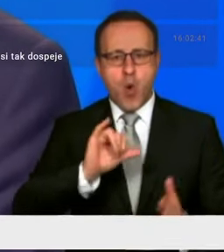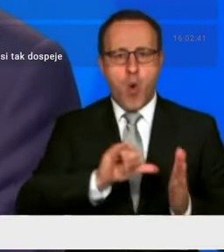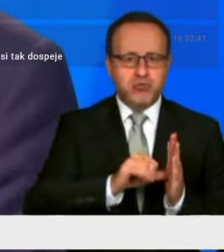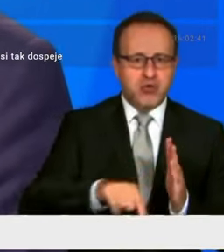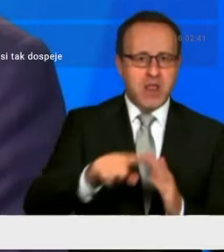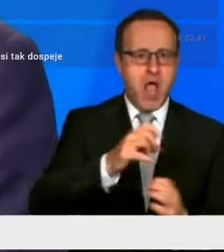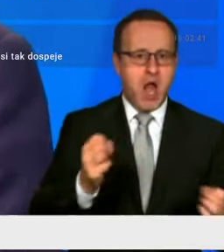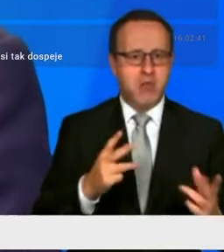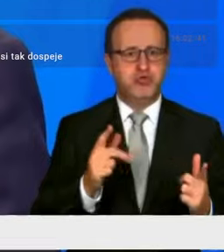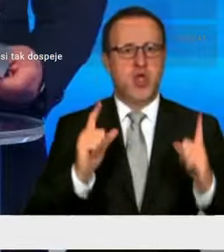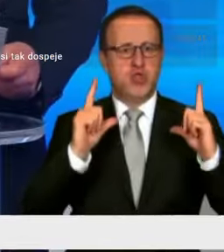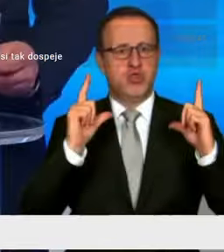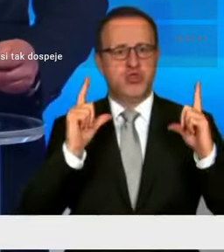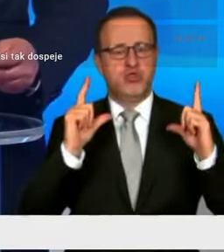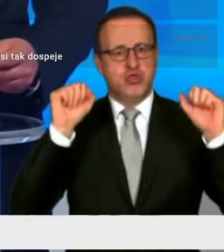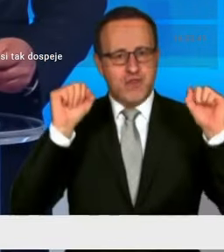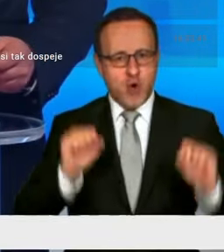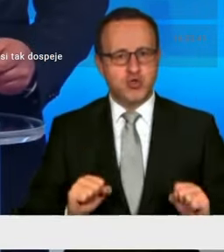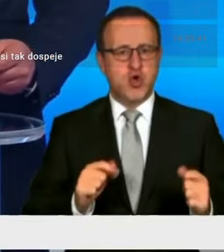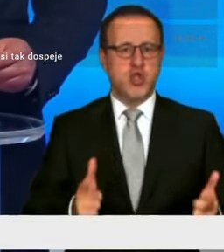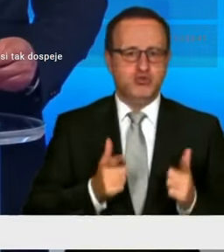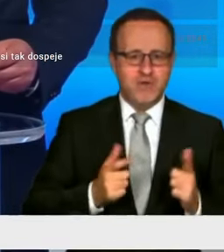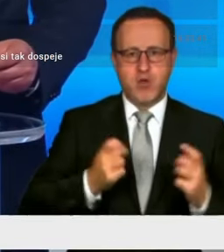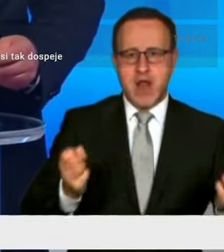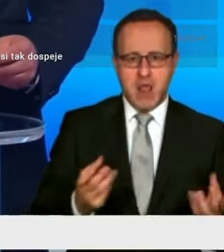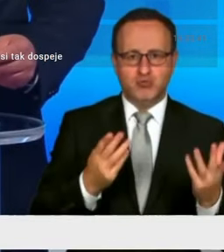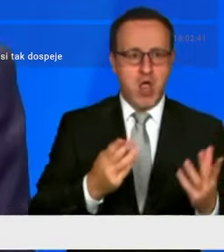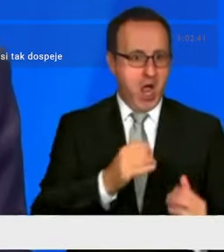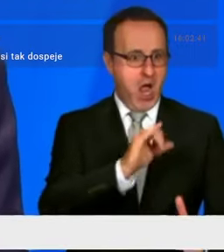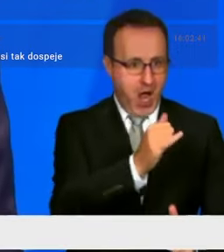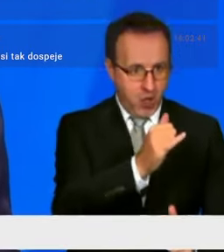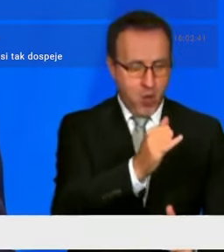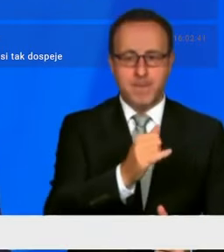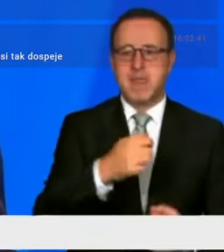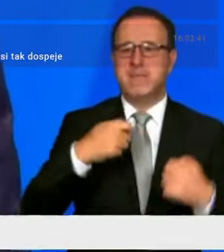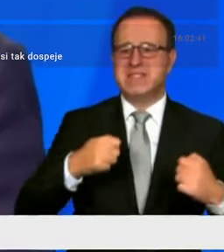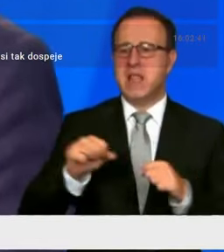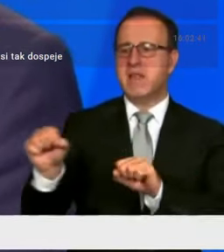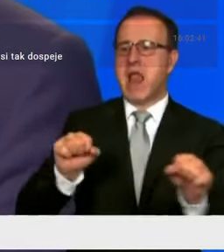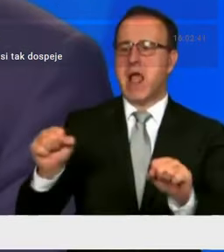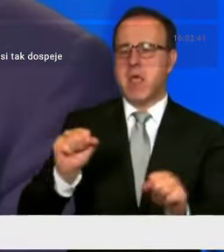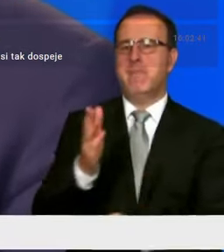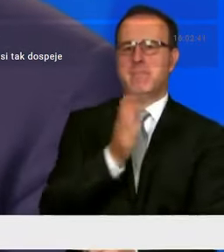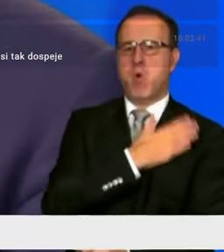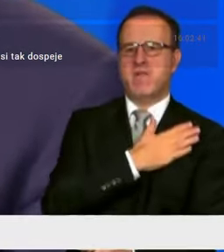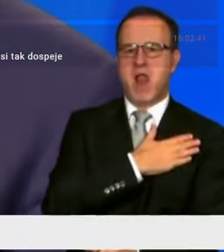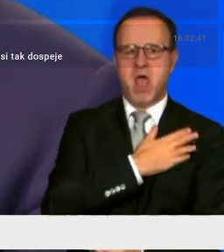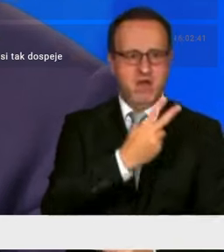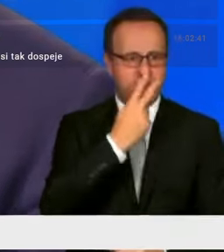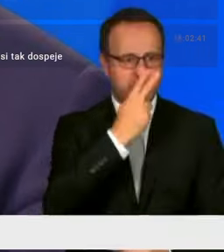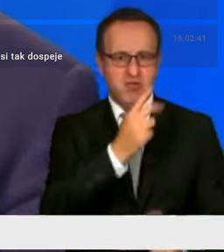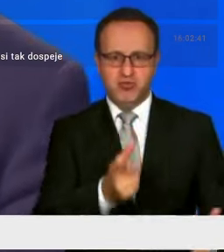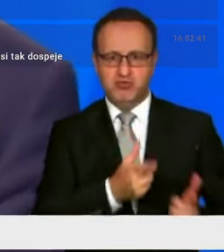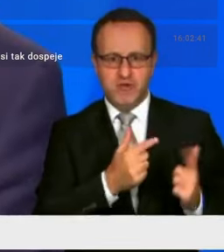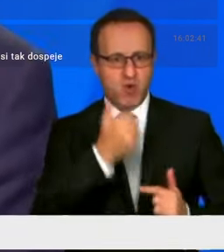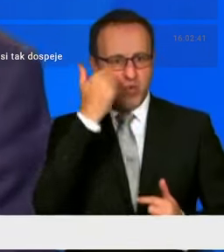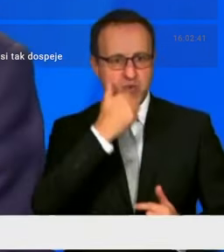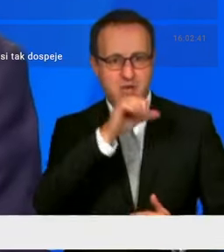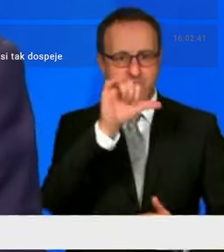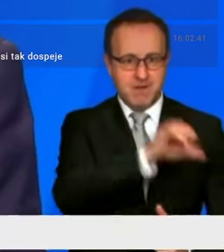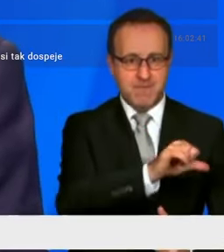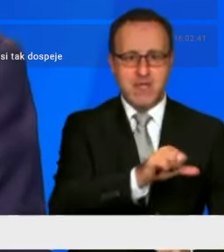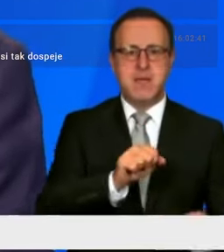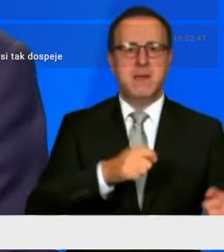Slovensku žije A ak áno tak prezident musí vládu chváliť keď nie musí ju karhať ale jednoducho ak pán